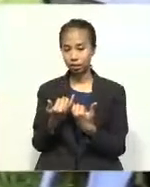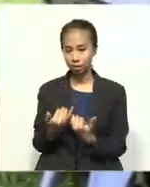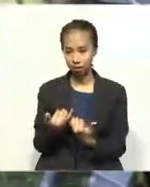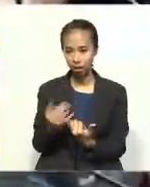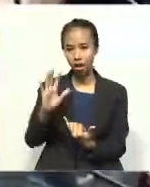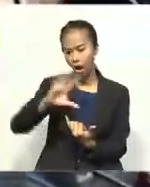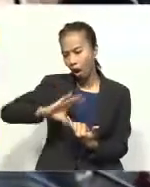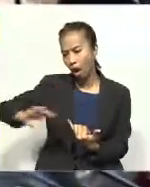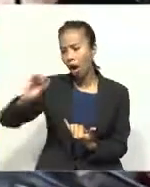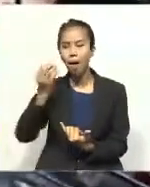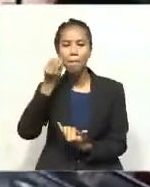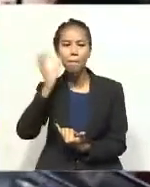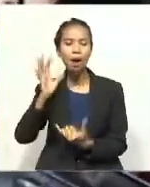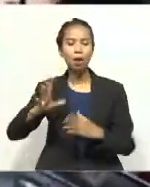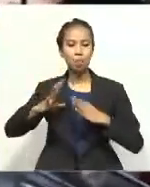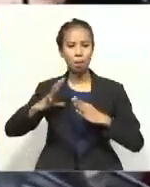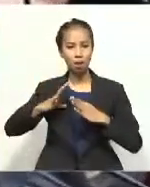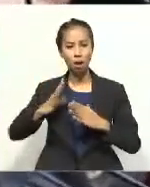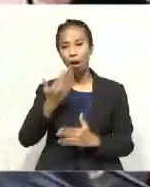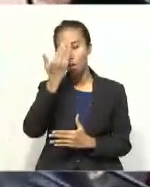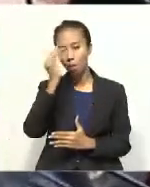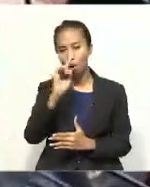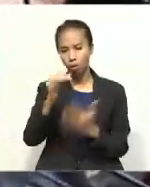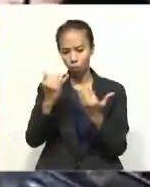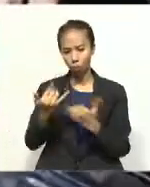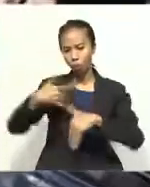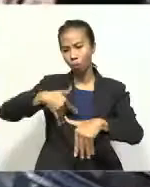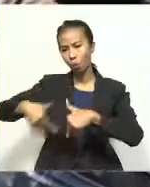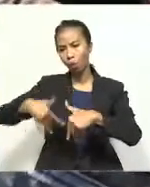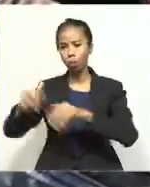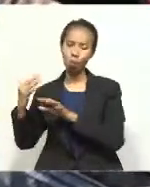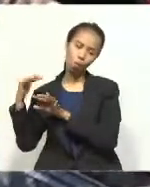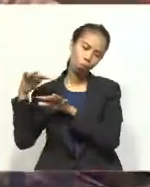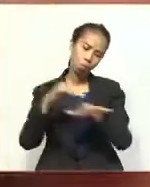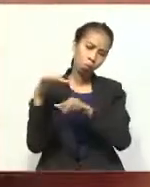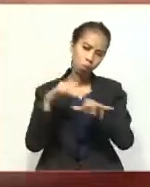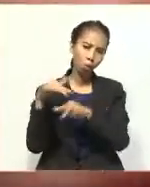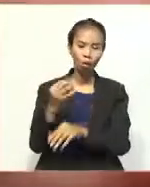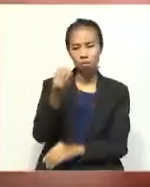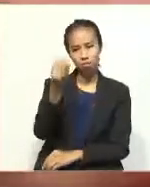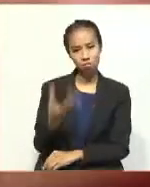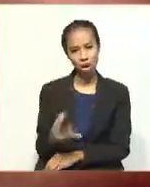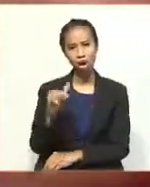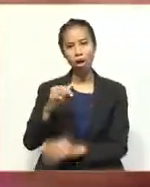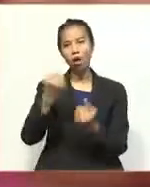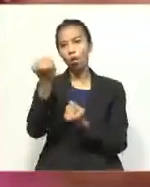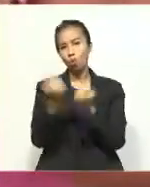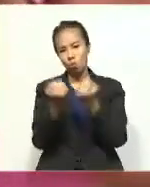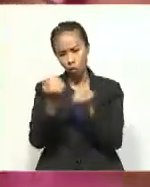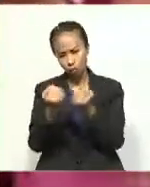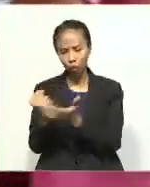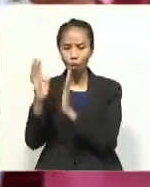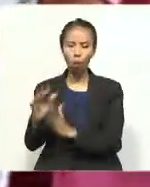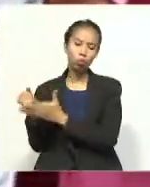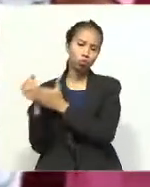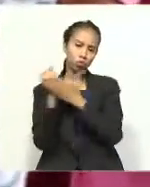ให้เดินทางกลับไปรอฟังข่าวที่บ้านครับเนื่องจากว่ามีประชาชนนะครับเดินทางมาบริเวณนี้เป็นจำนวนมากส่งผลให้รถของหน่วยงานที่เกี่ยวข้องที่